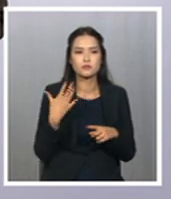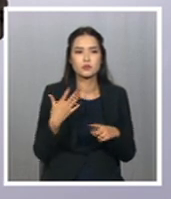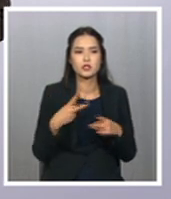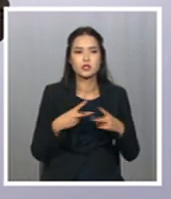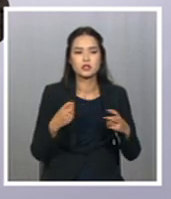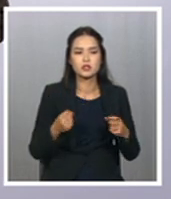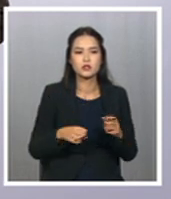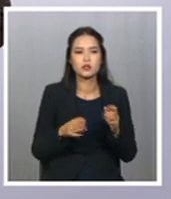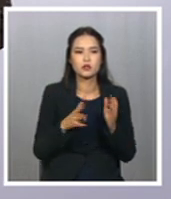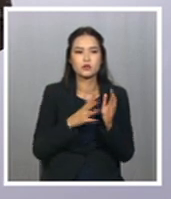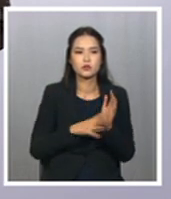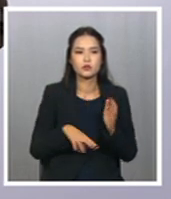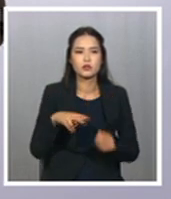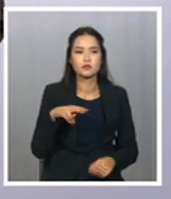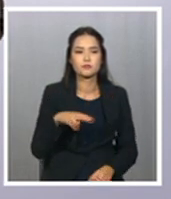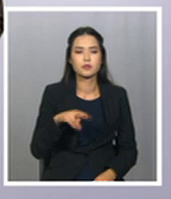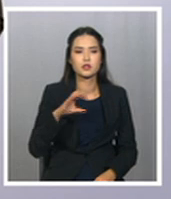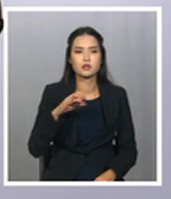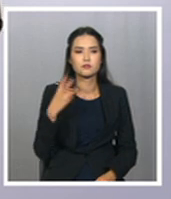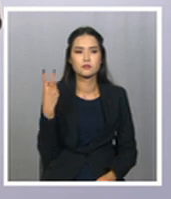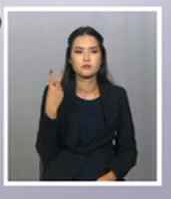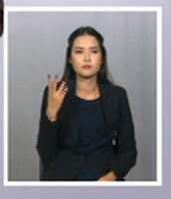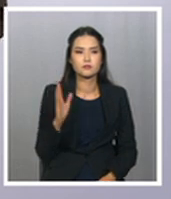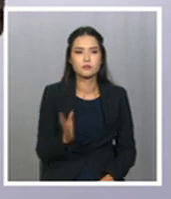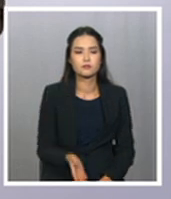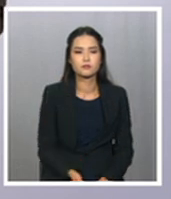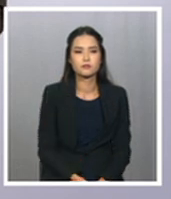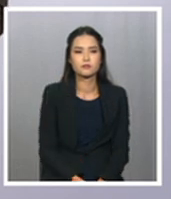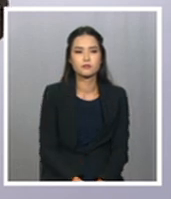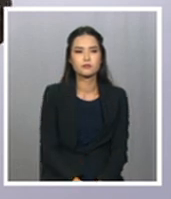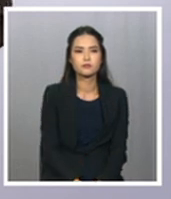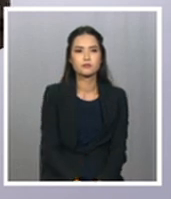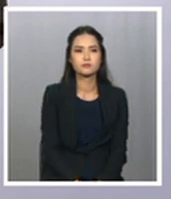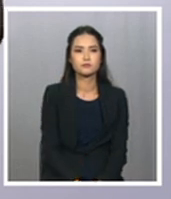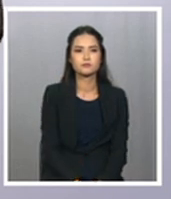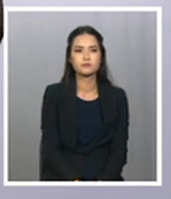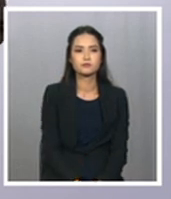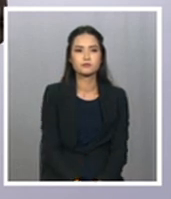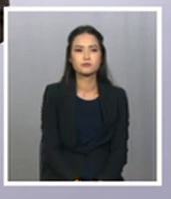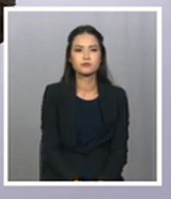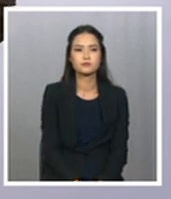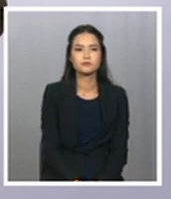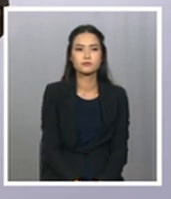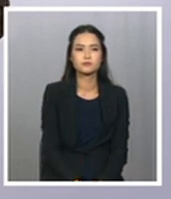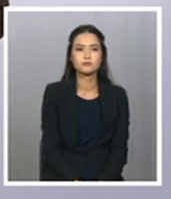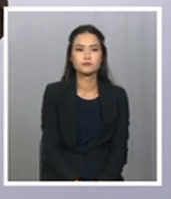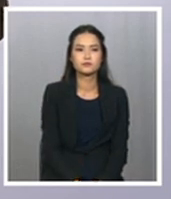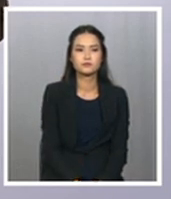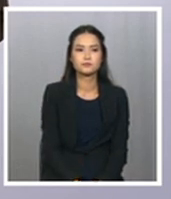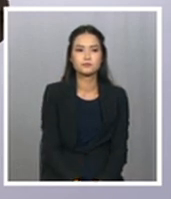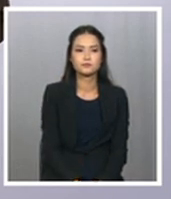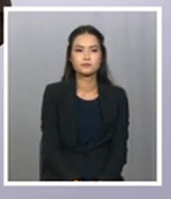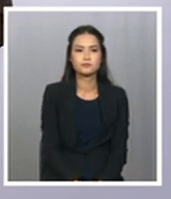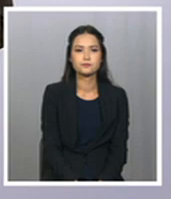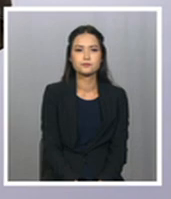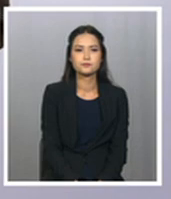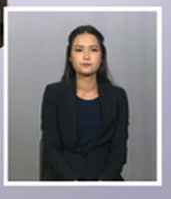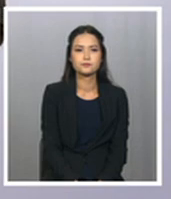5 көбейтілген жақшаның ішінде 13 қосылған 5. Ол 90 пи сантиметр квадрат